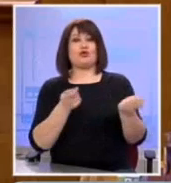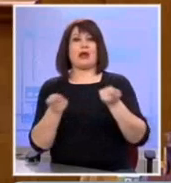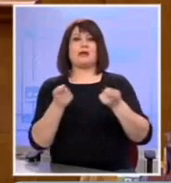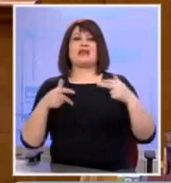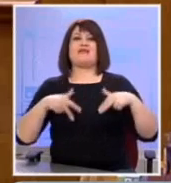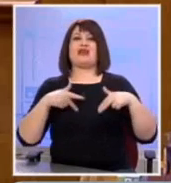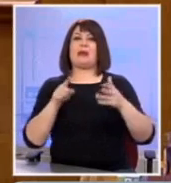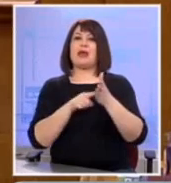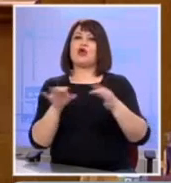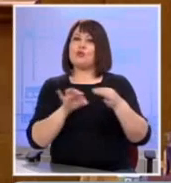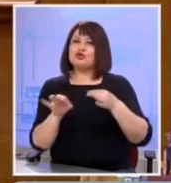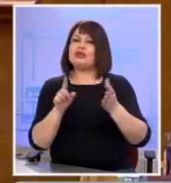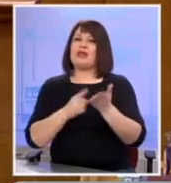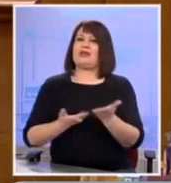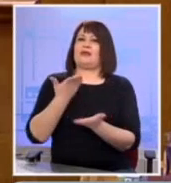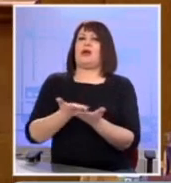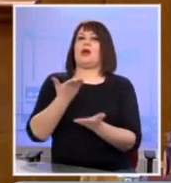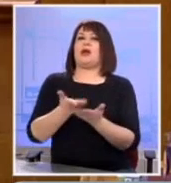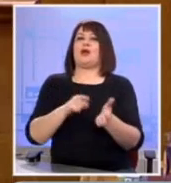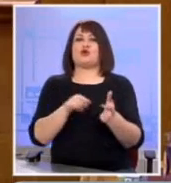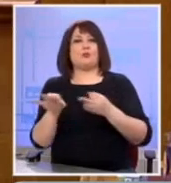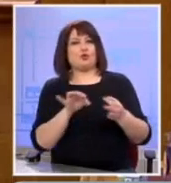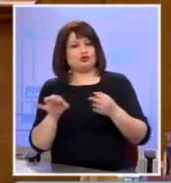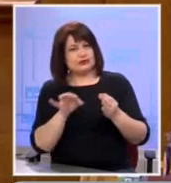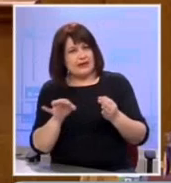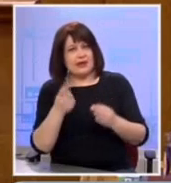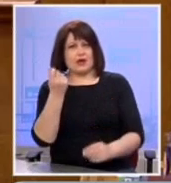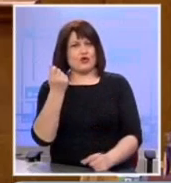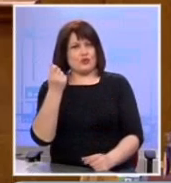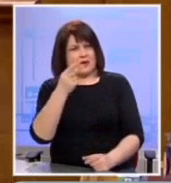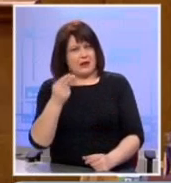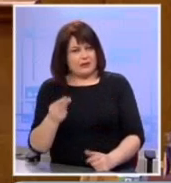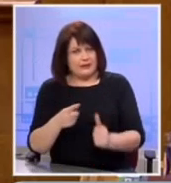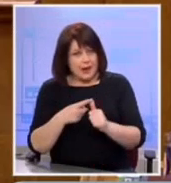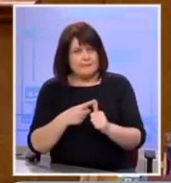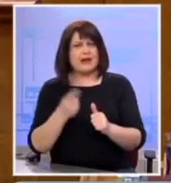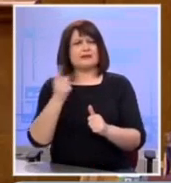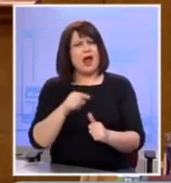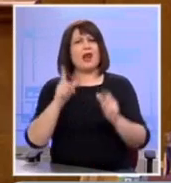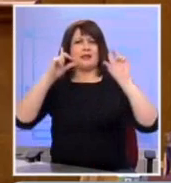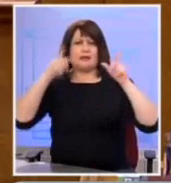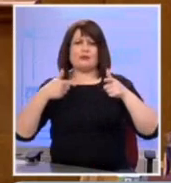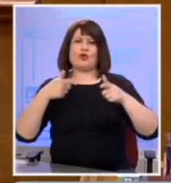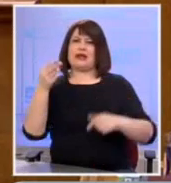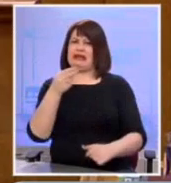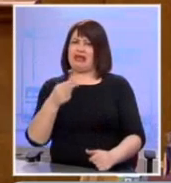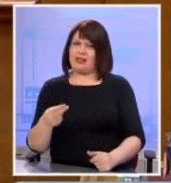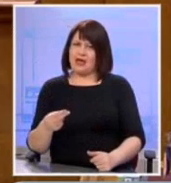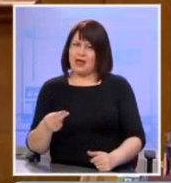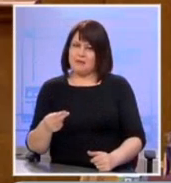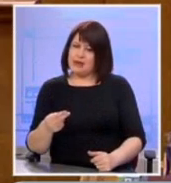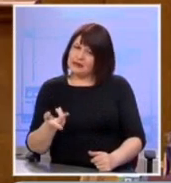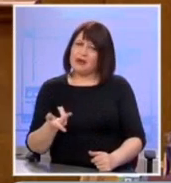των νομοσχεδίων που έχουν έρθει και για τα οικονομικά και για άλλα δημοκρατικά ζητήματα,